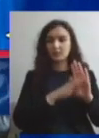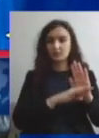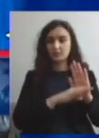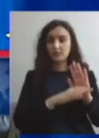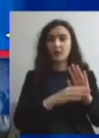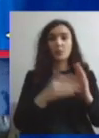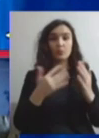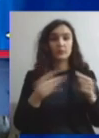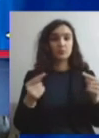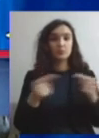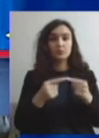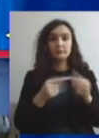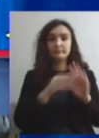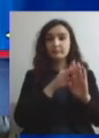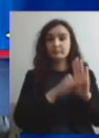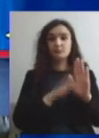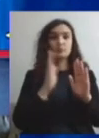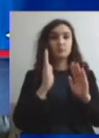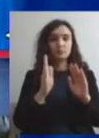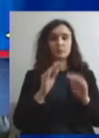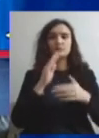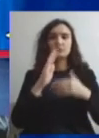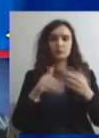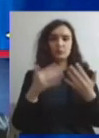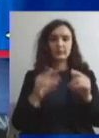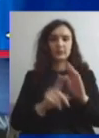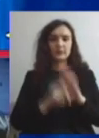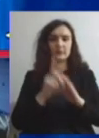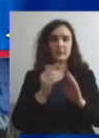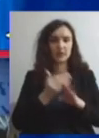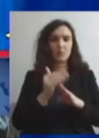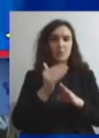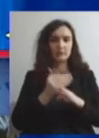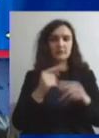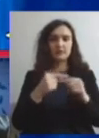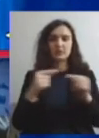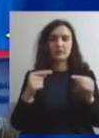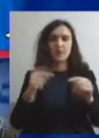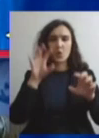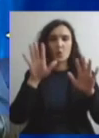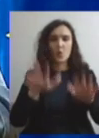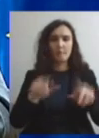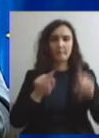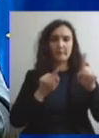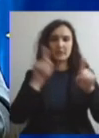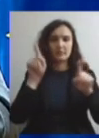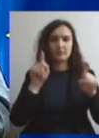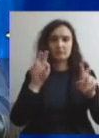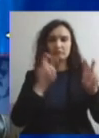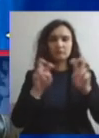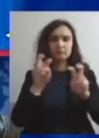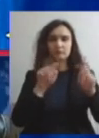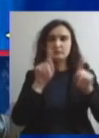გამომდინარე თუ რა რიცხვი იქნება, იმის შემდეგ უკვე დავიწყებთ ეტაპობრივად სხვადასხვა ობიექტებზე მოძიებას, თუ